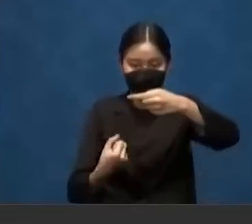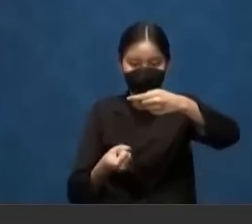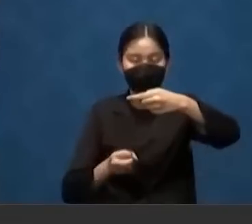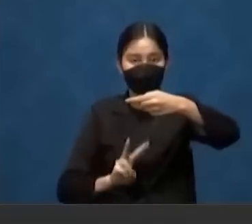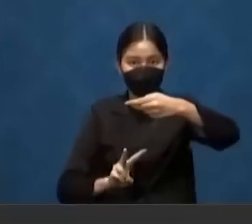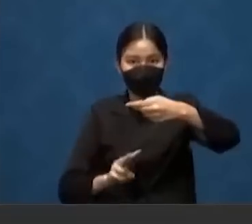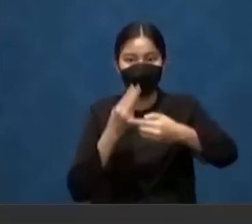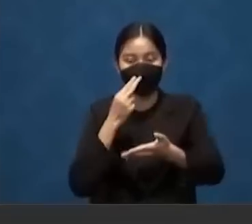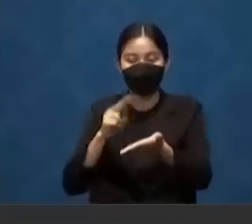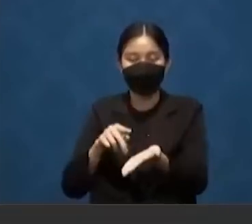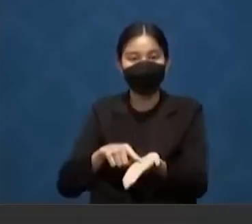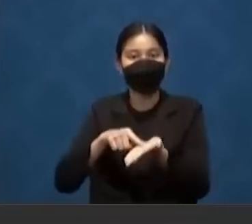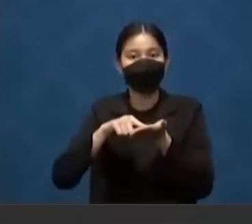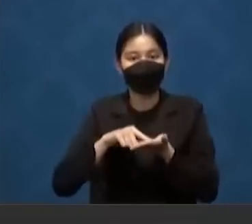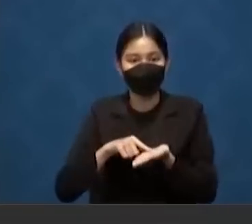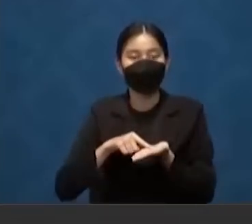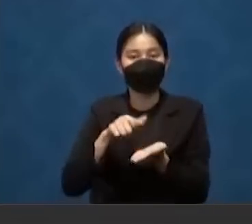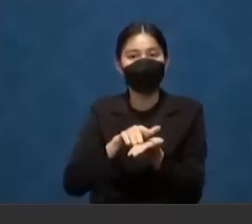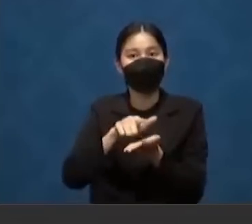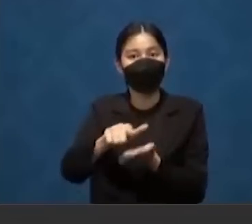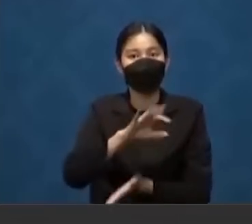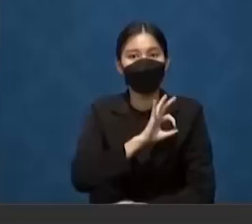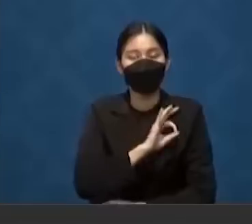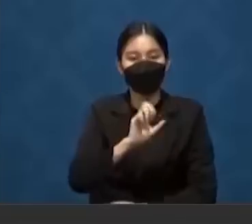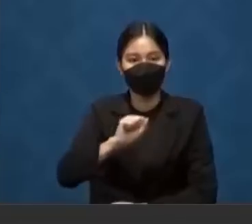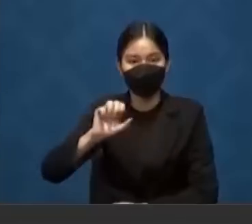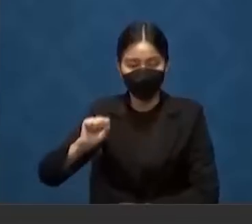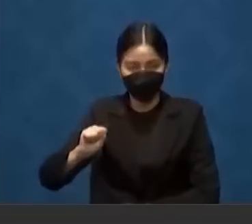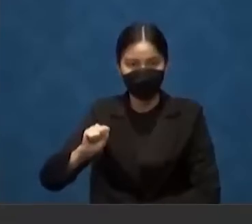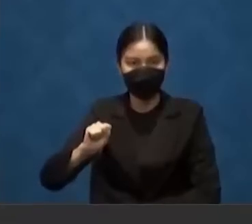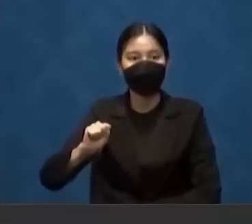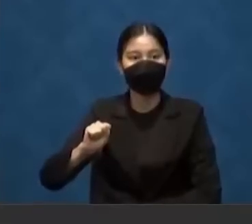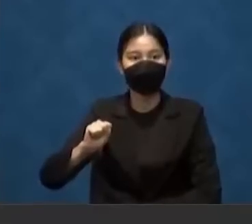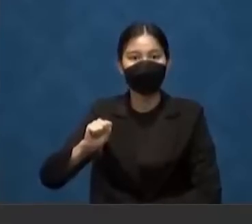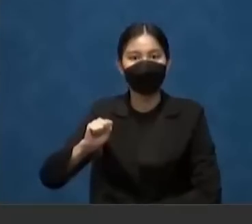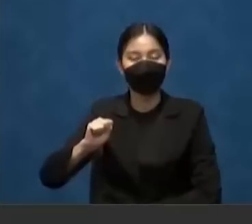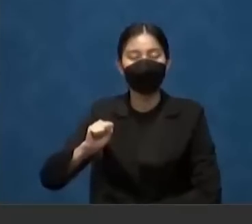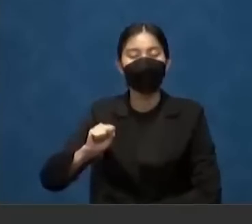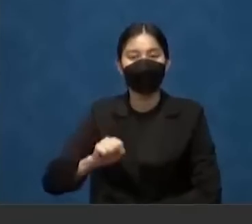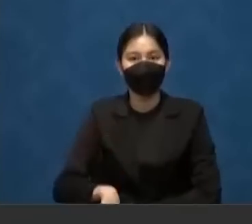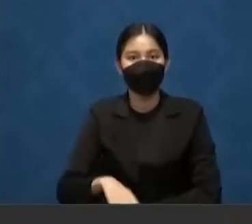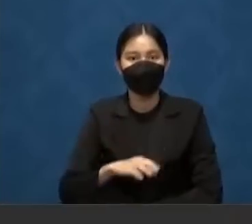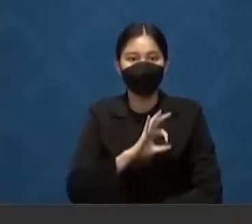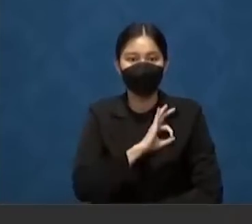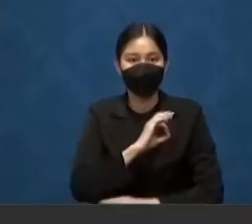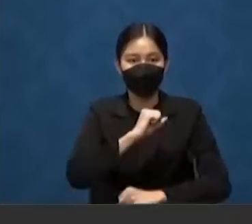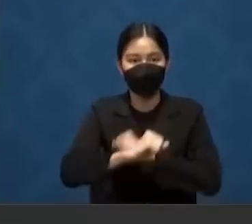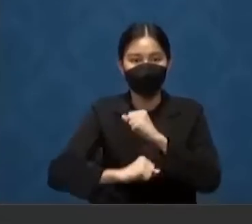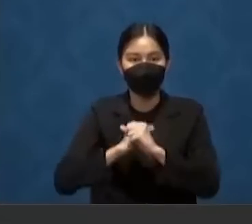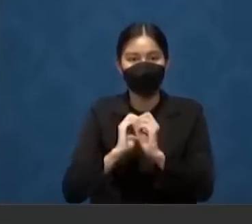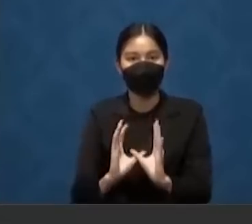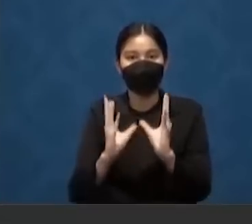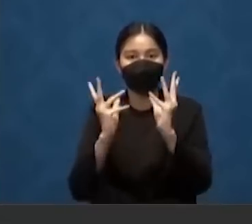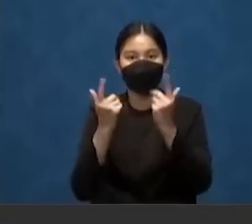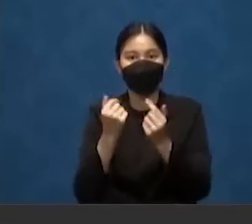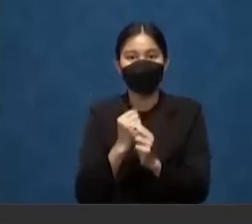สิบสองได้มหน่สือลาออกจากการเป็สมาชิสภาพูแนรัสดรเป็นเนได้สมาชิภาพของสมาชิสภ